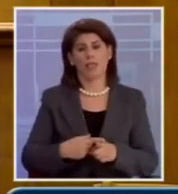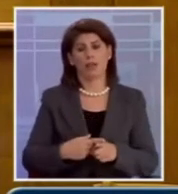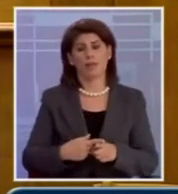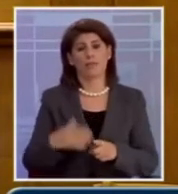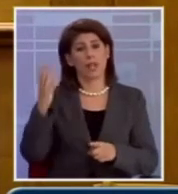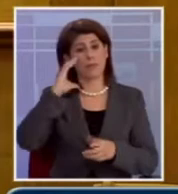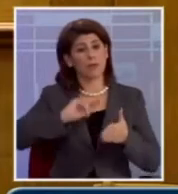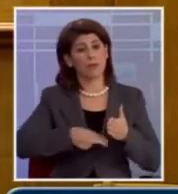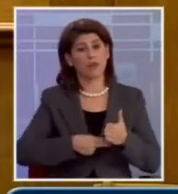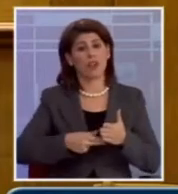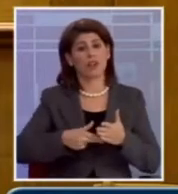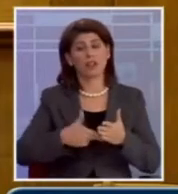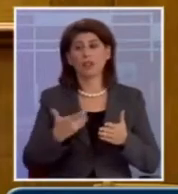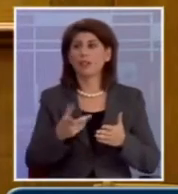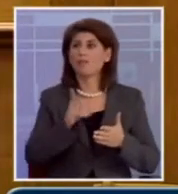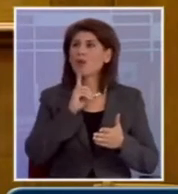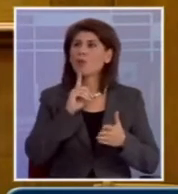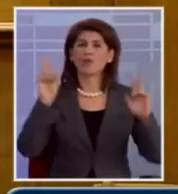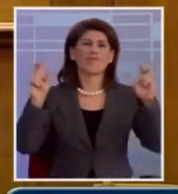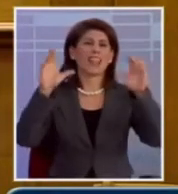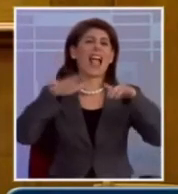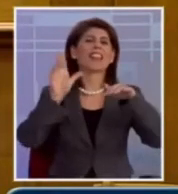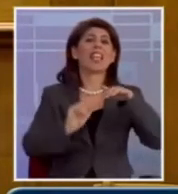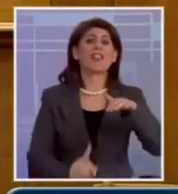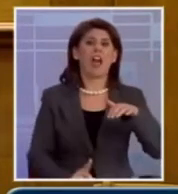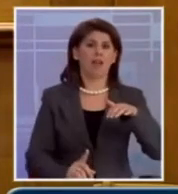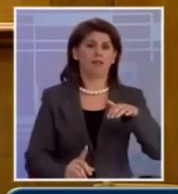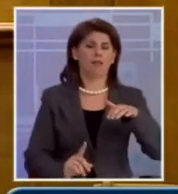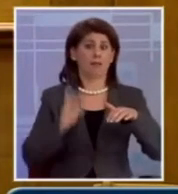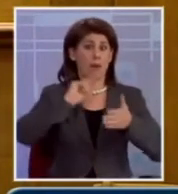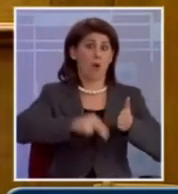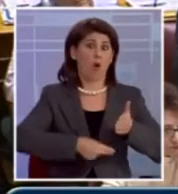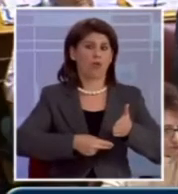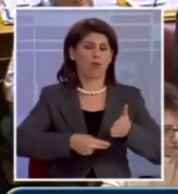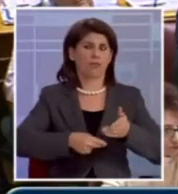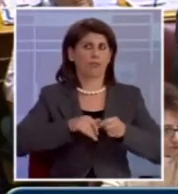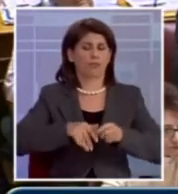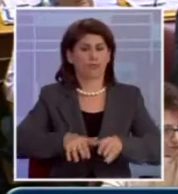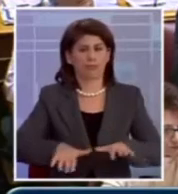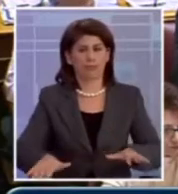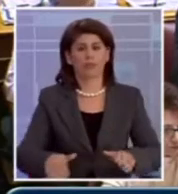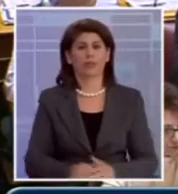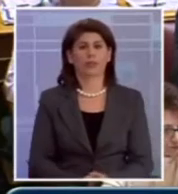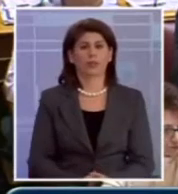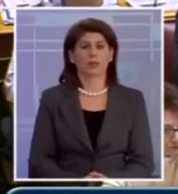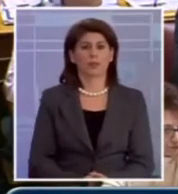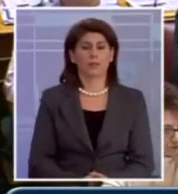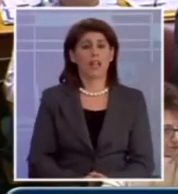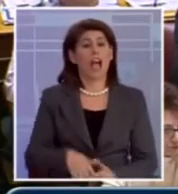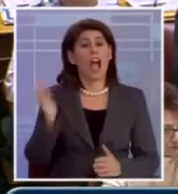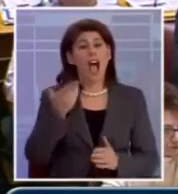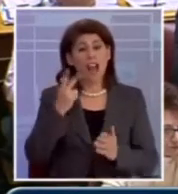την μνημονιακή καταιγίδα. Κυρίες και κύριοι συνάδελφοι, αν διαβάσει κανείς το